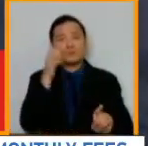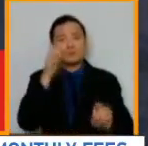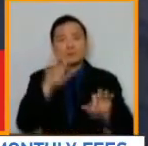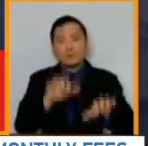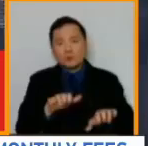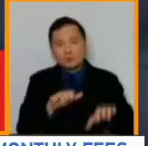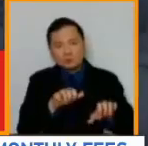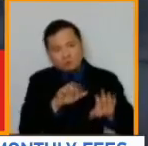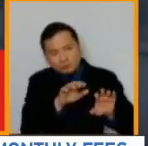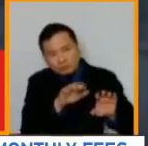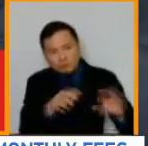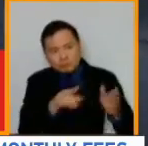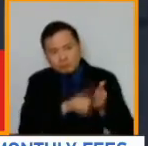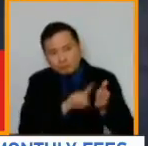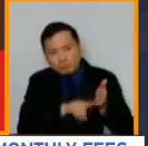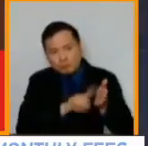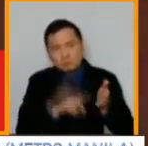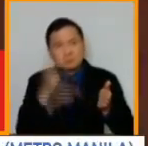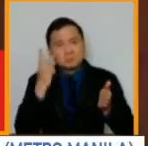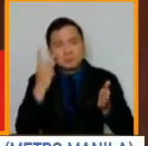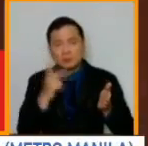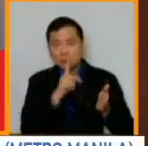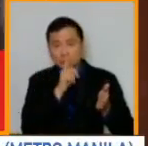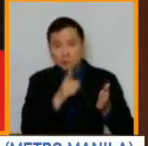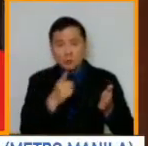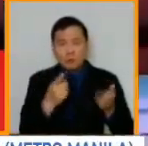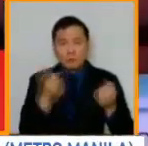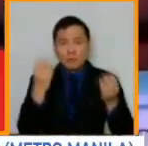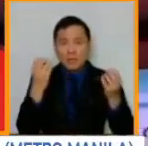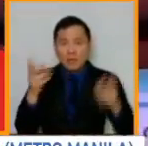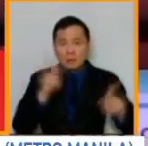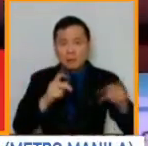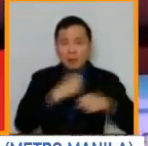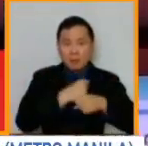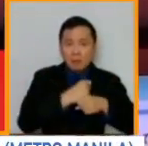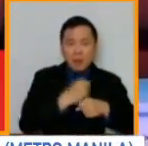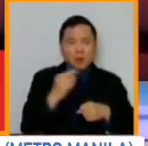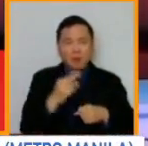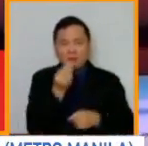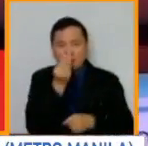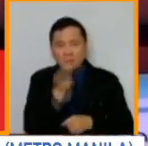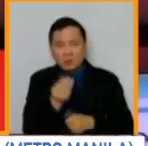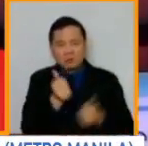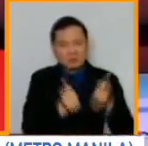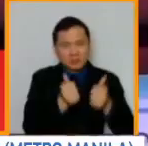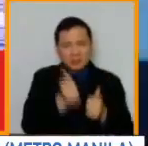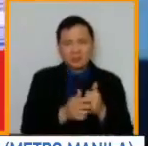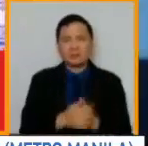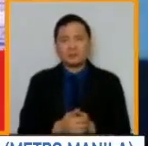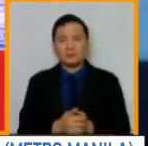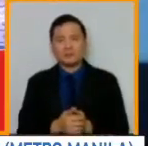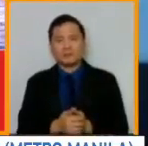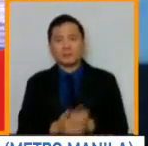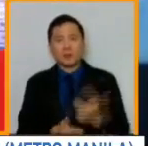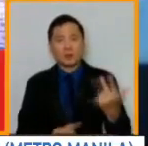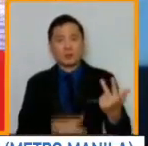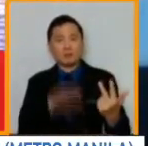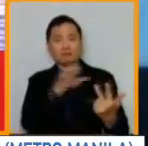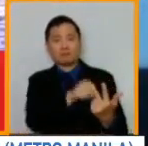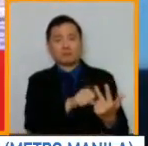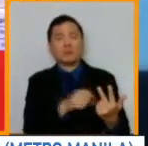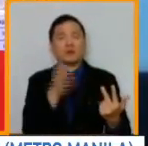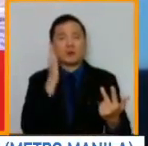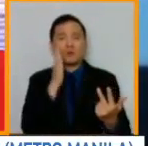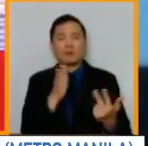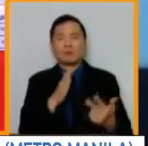kanilang operasyon at kung gaano nakarami ang kanilang naging parokyano. Mananagot daw sa batas ang mga namimeke, pati yung